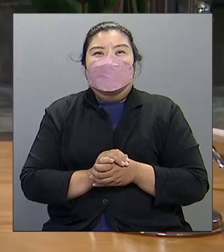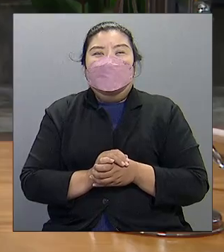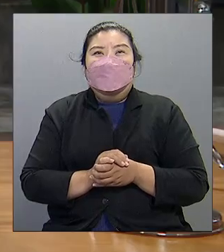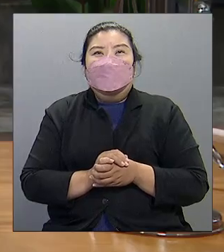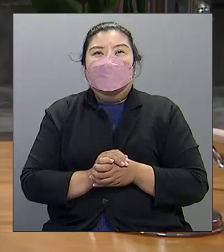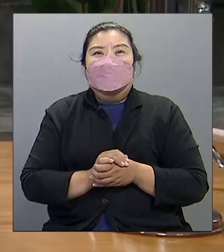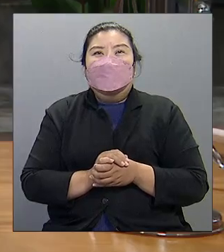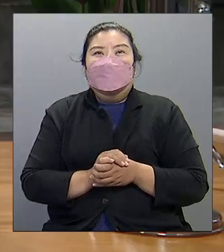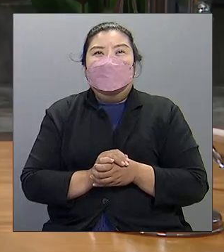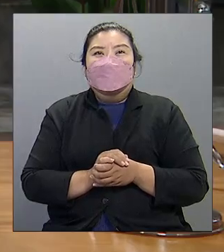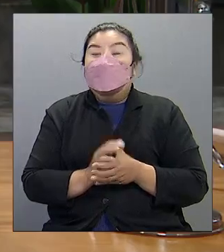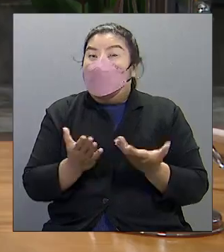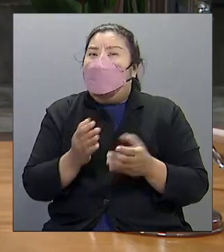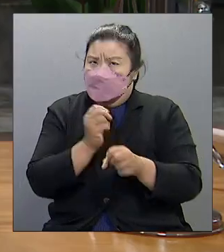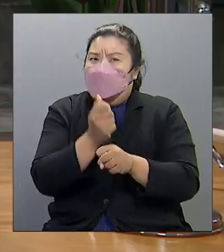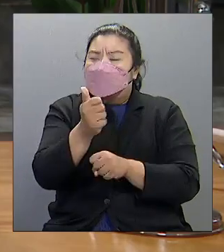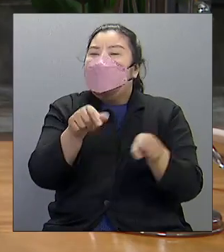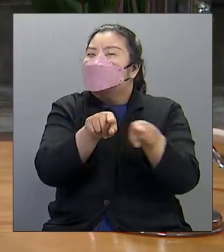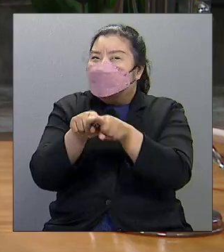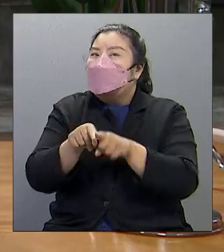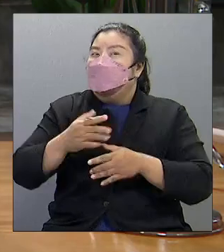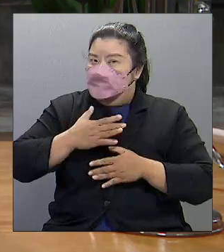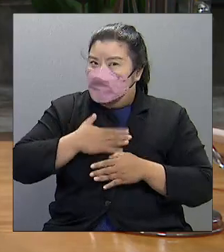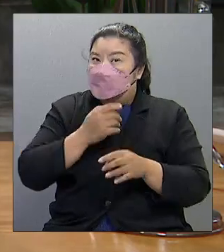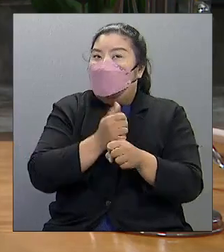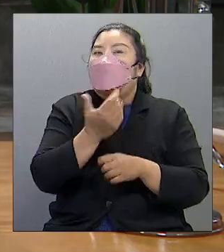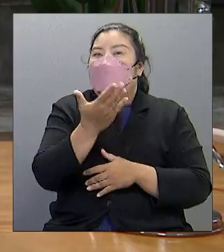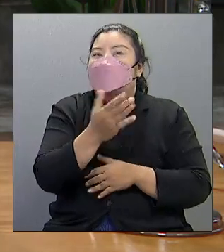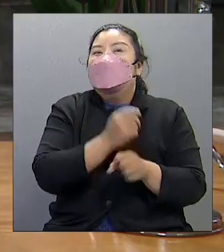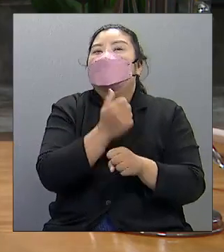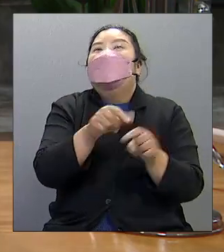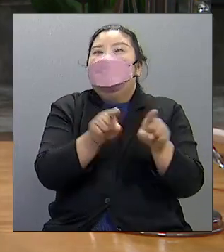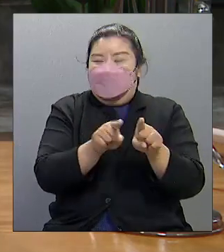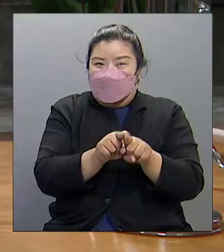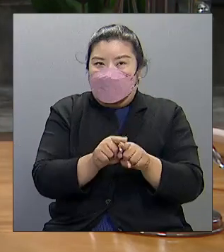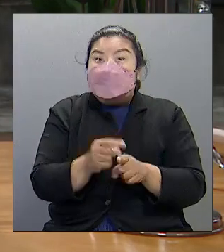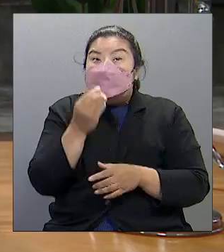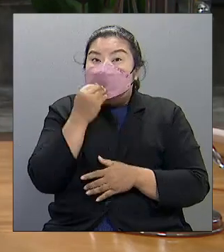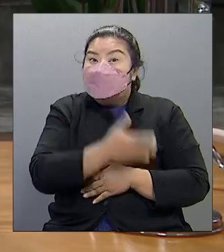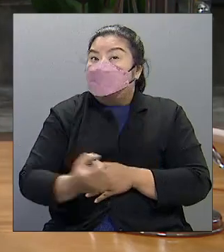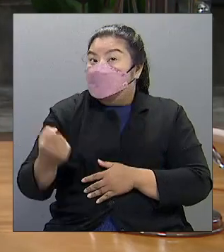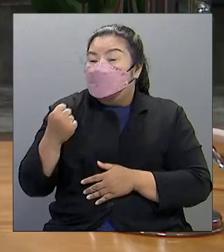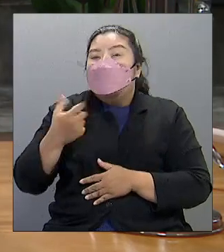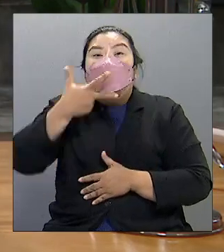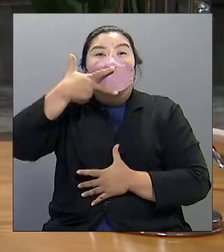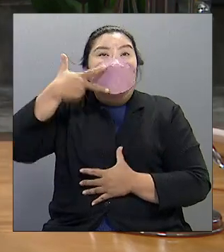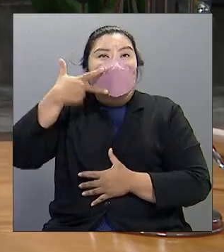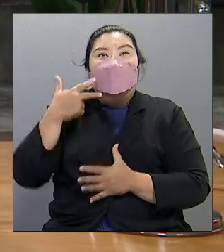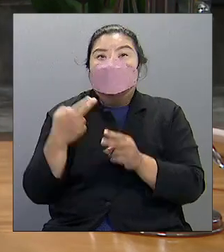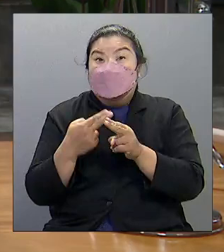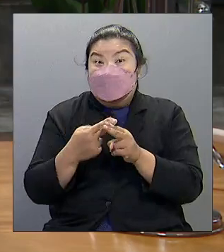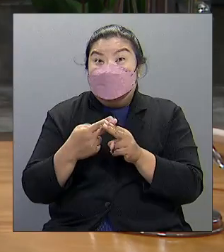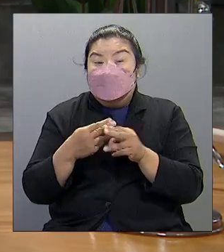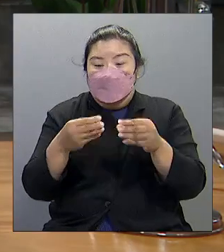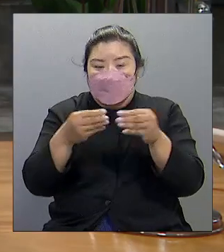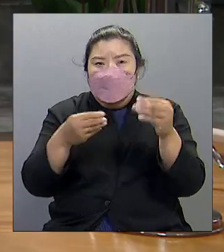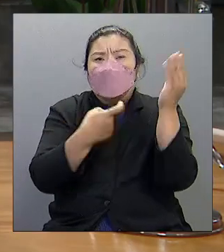เม็ตใบมีแบบนก็ทำได้พบกัพี่เวallen Waitะเมนูที่ดีต่สุขภาพอีเช่นเคยค่ะเมนูวันนี้เปขนมหวานมีชื่อว่าหน